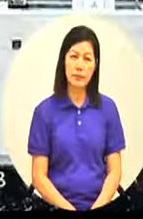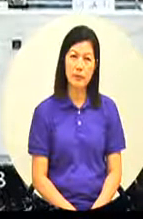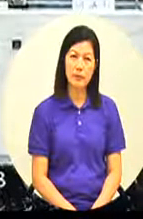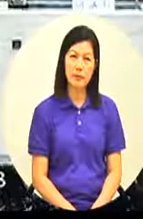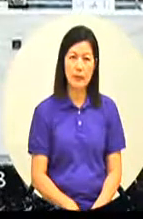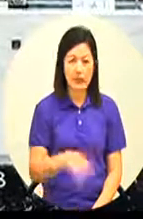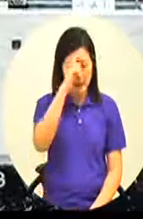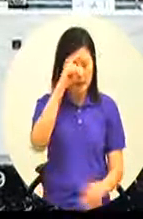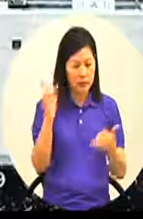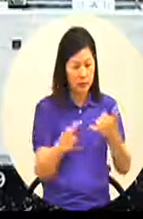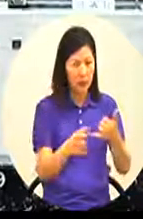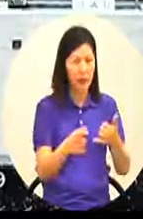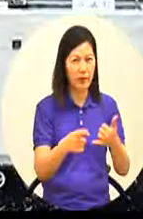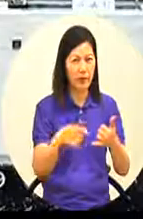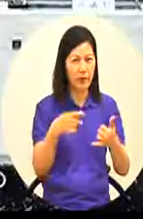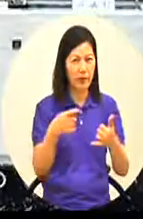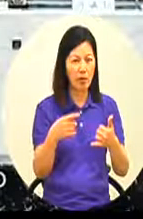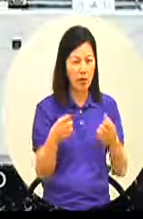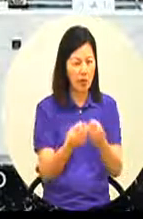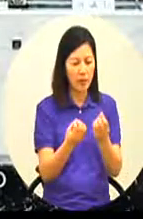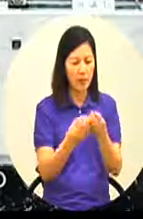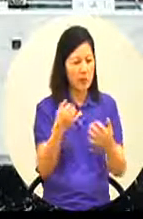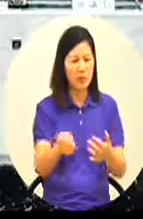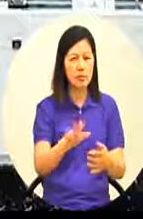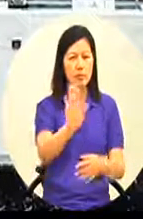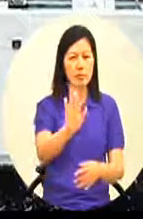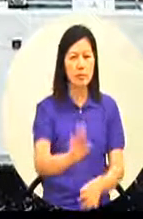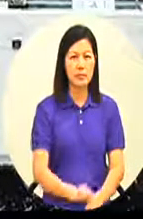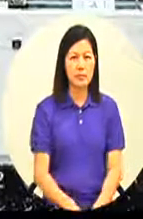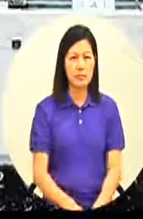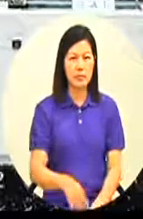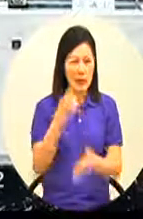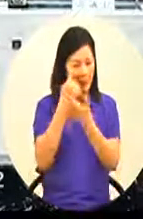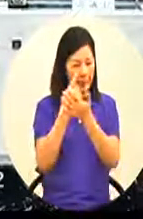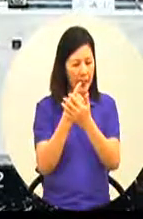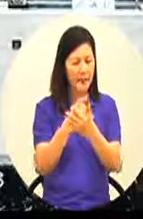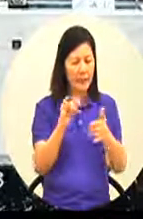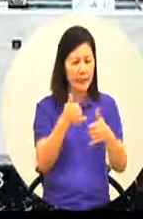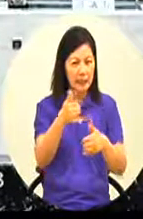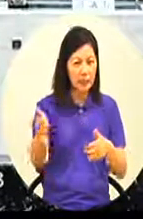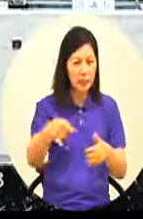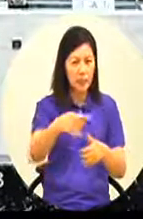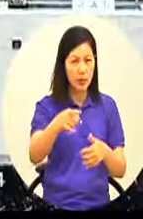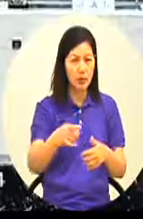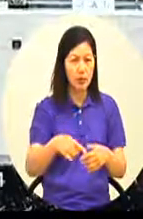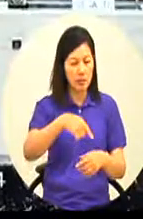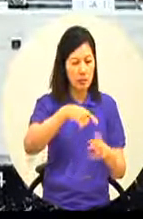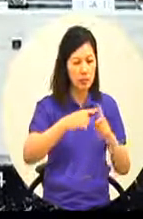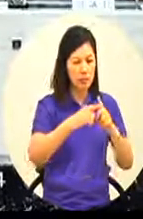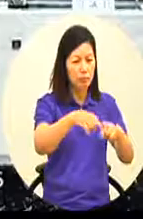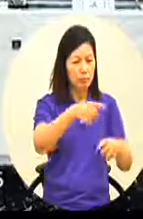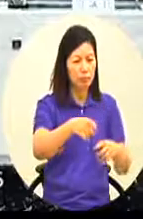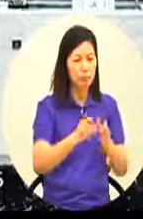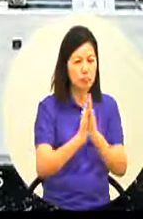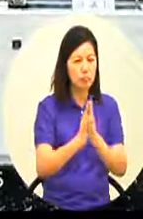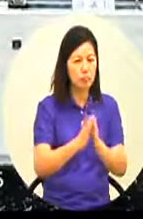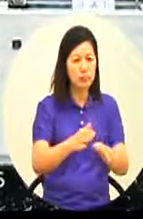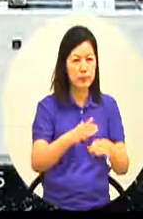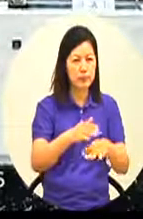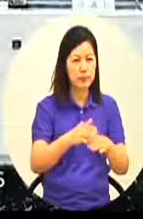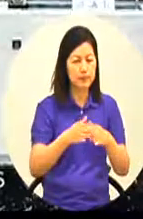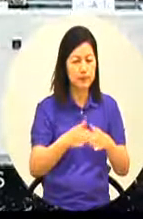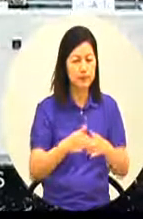个风台来吼，卖个安尼吼，好吧？因为每天一眼都要到那个地方，真的哦，被审你